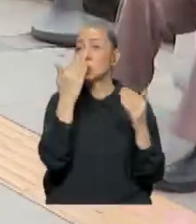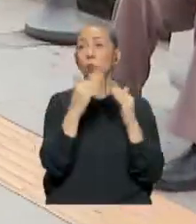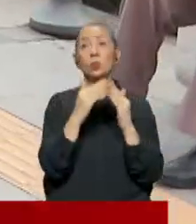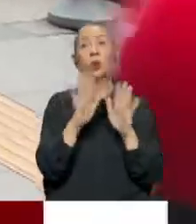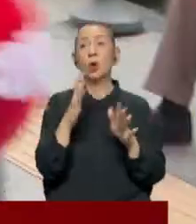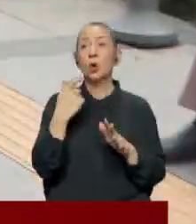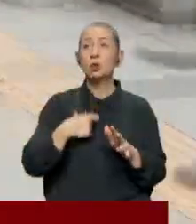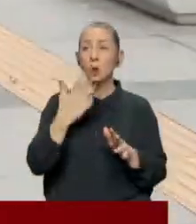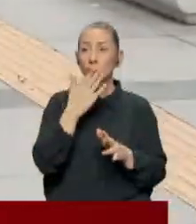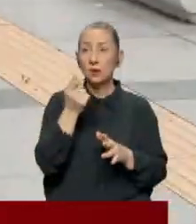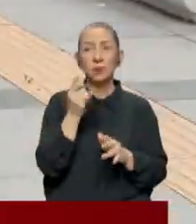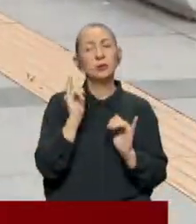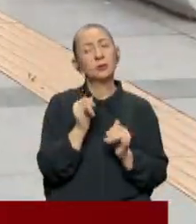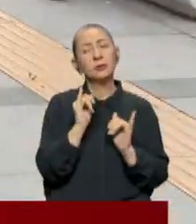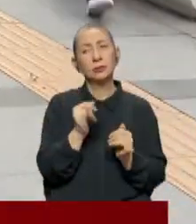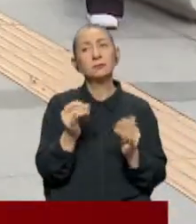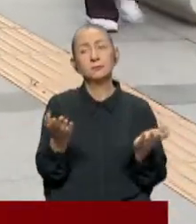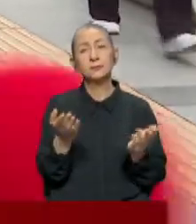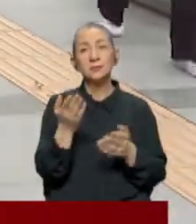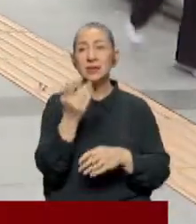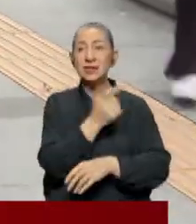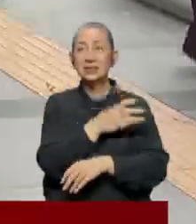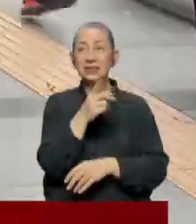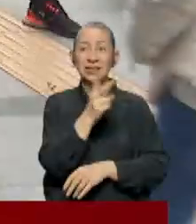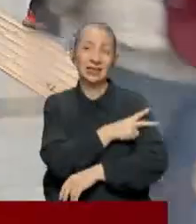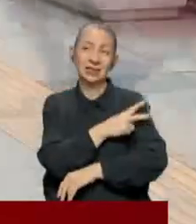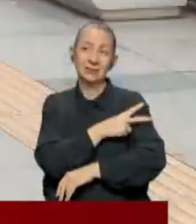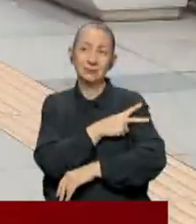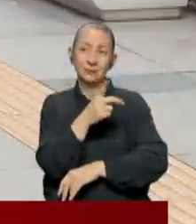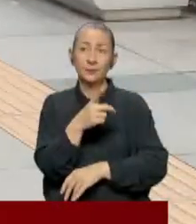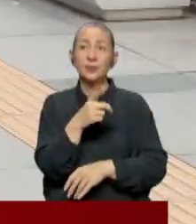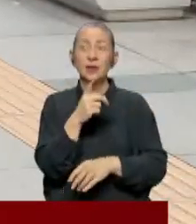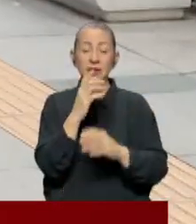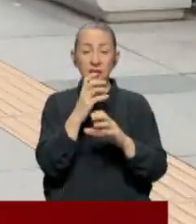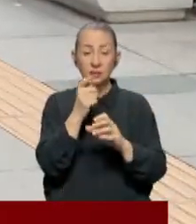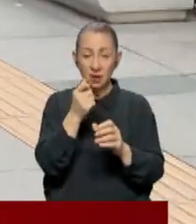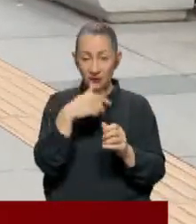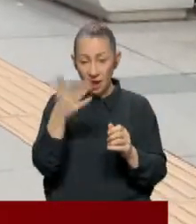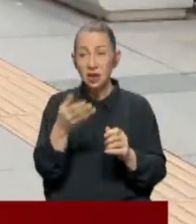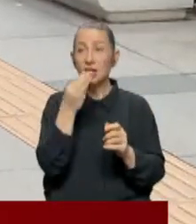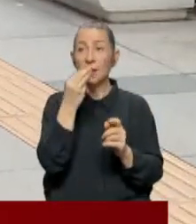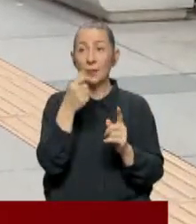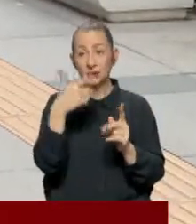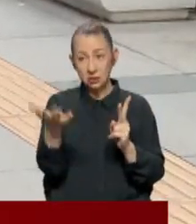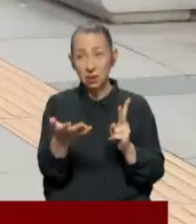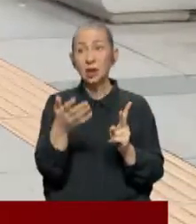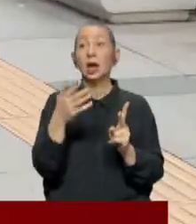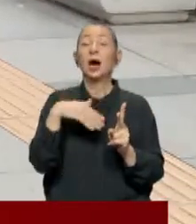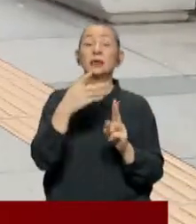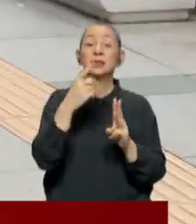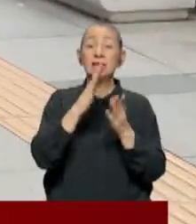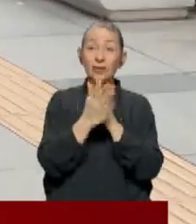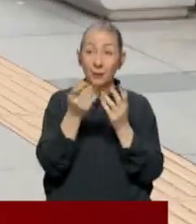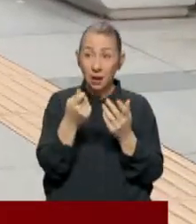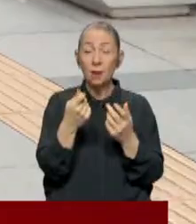yakışmıyor. Özel okul fiyatları nasıl? Kötü yani. Kaçıncı sınıfa gidiyor? İkinci sınıfa. Ayrıyeten servis parası var, ayrıyeten yemek parası var, ayrıyeten kitap